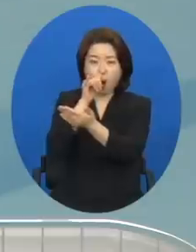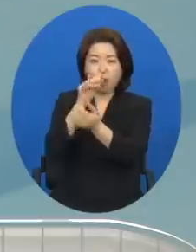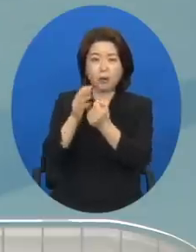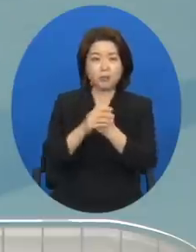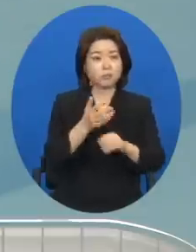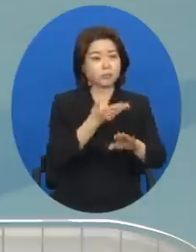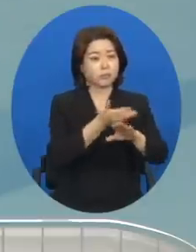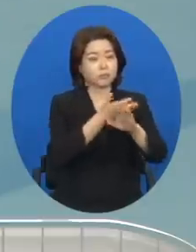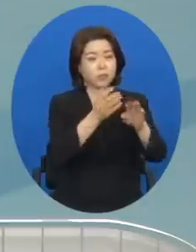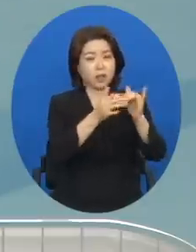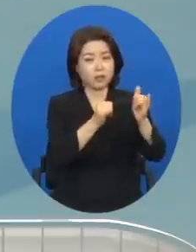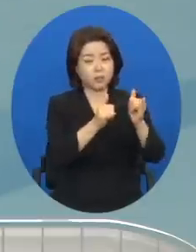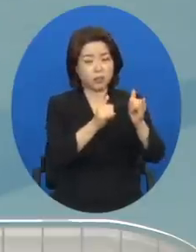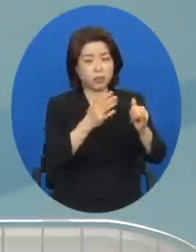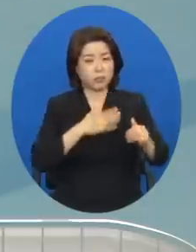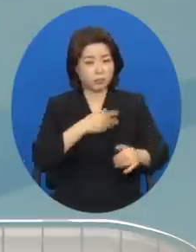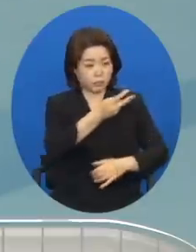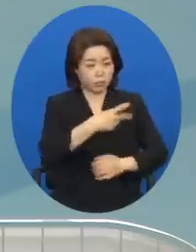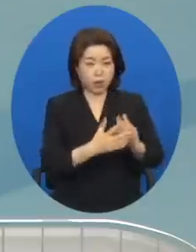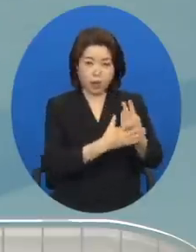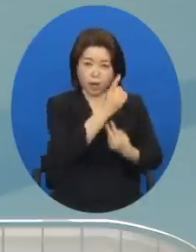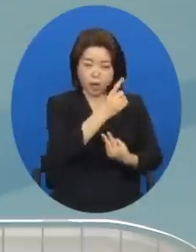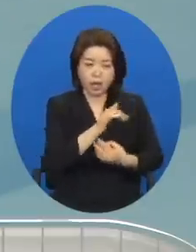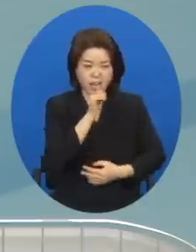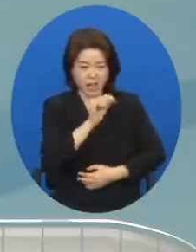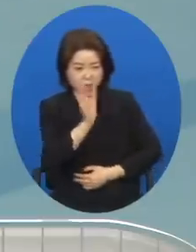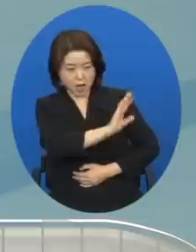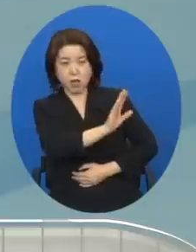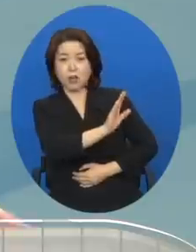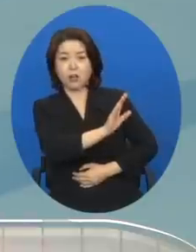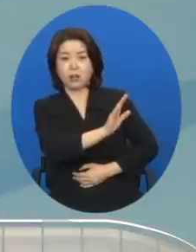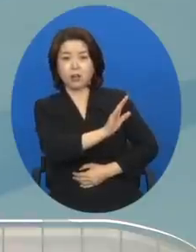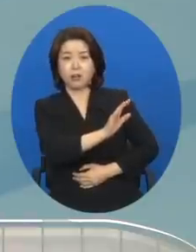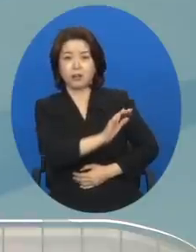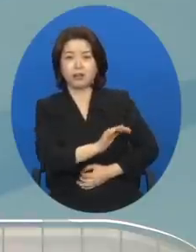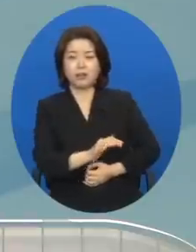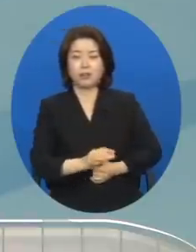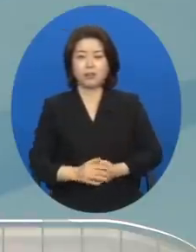다른 사람하고는 내가 절대 그럴 수 없어.